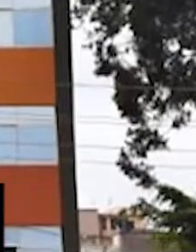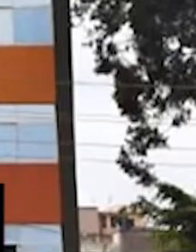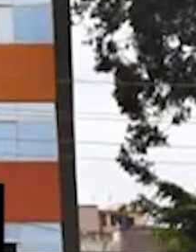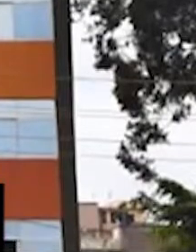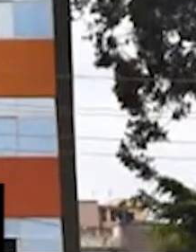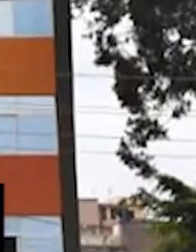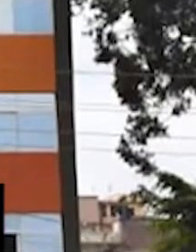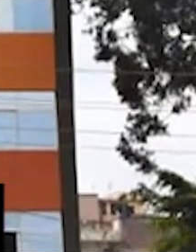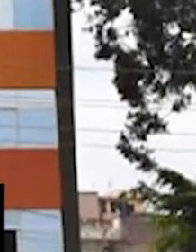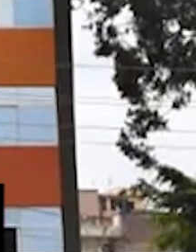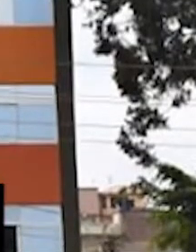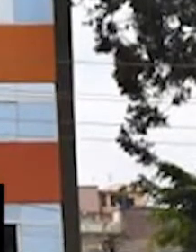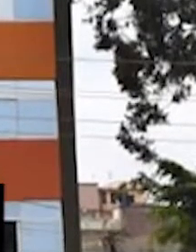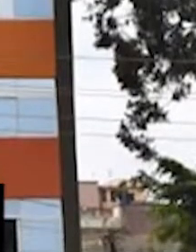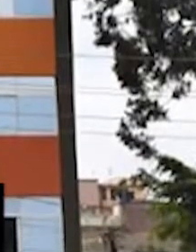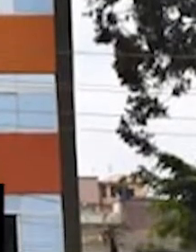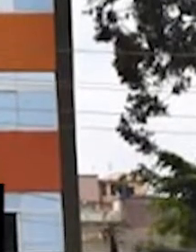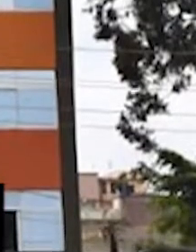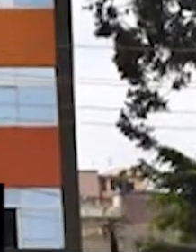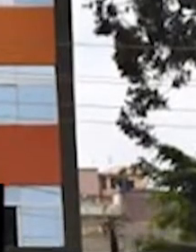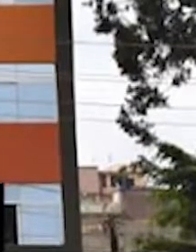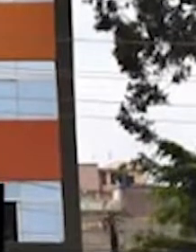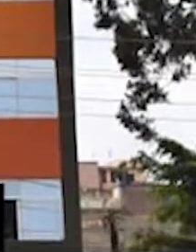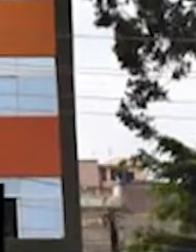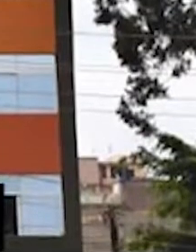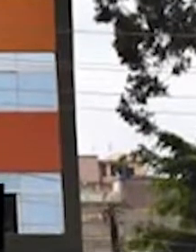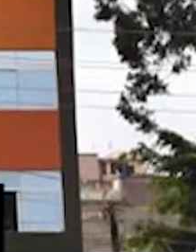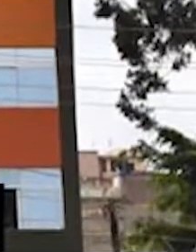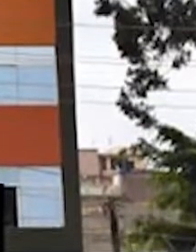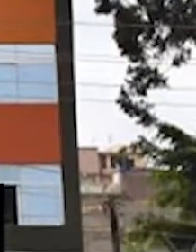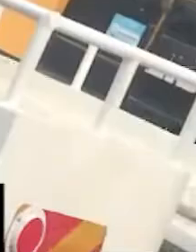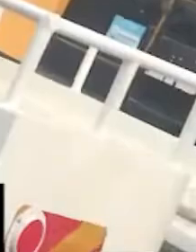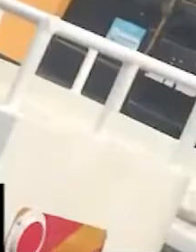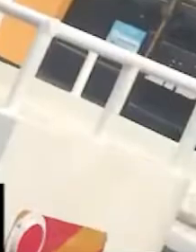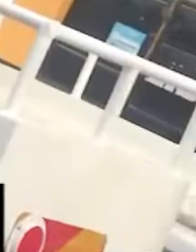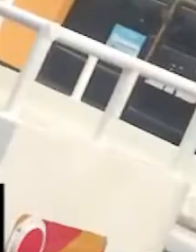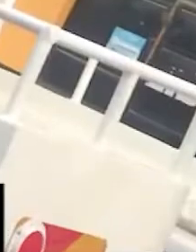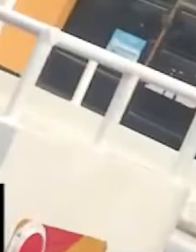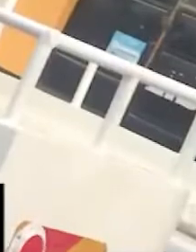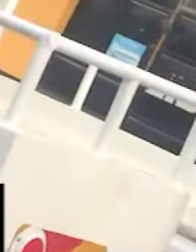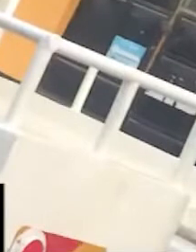Jewel Complex, Roysambu, orofa ya 5. Simu ni